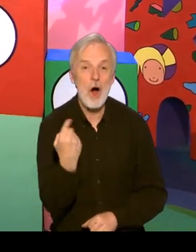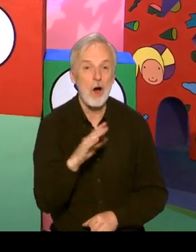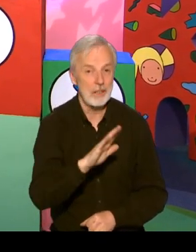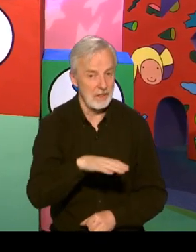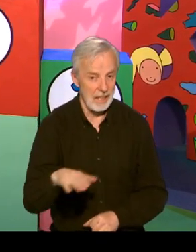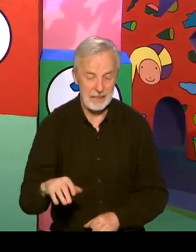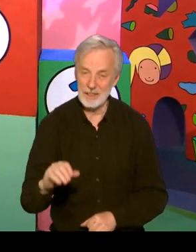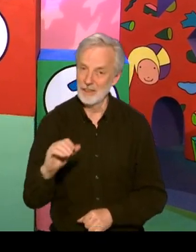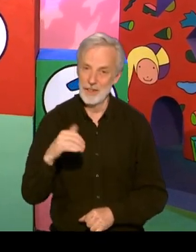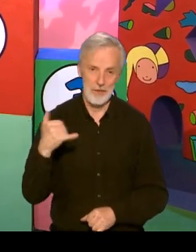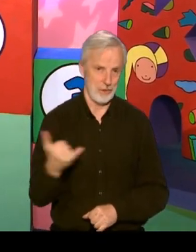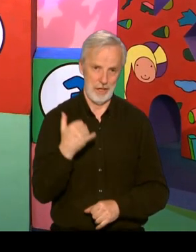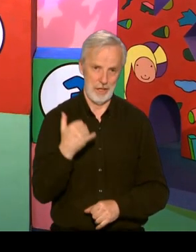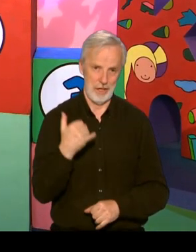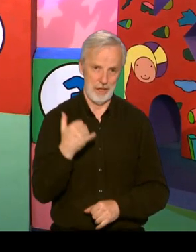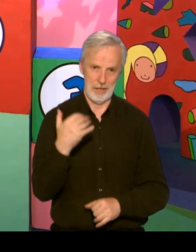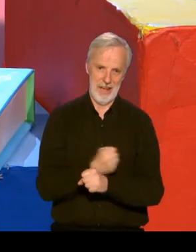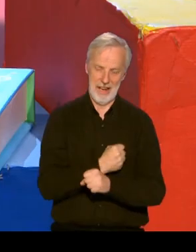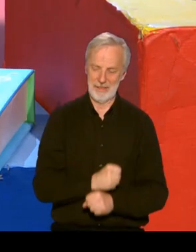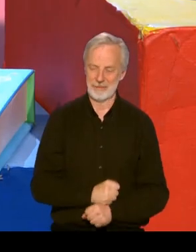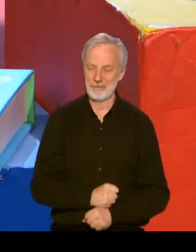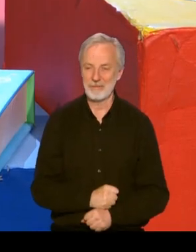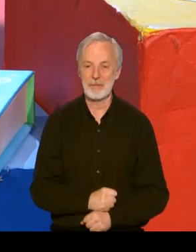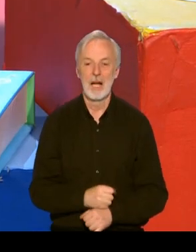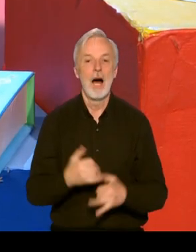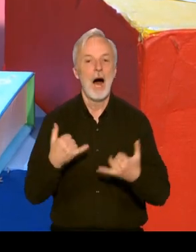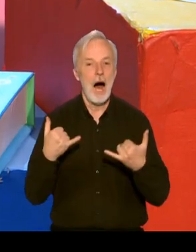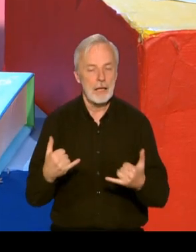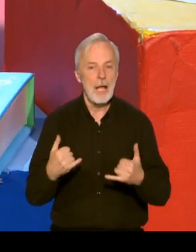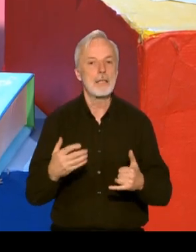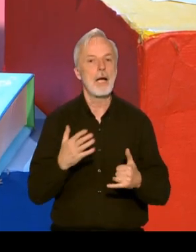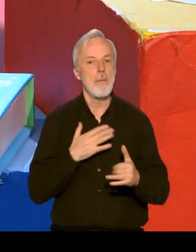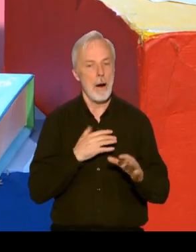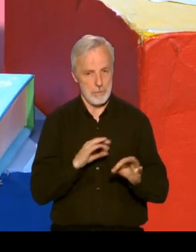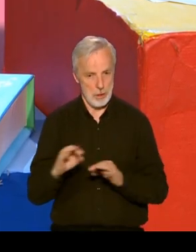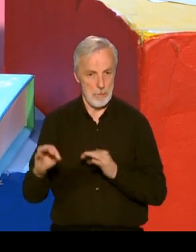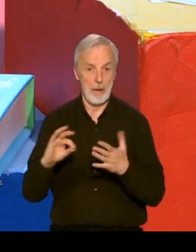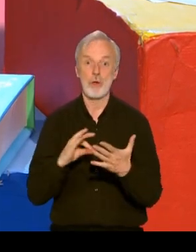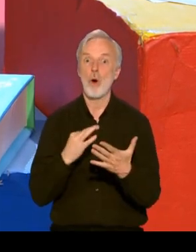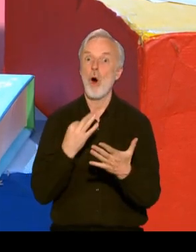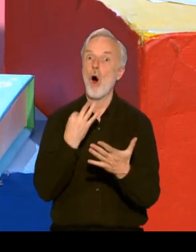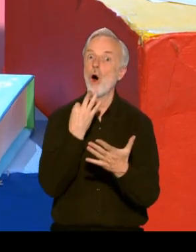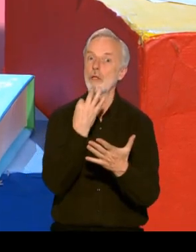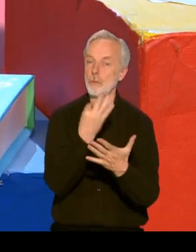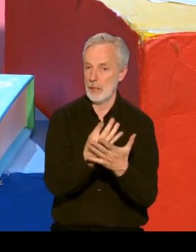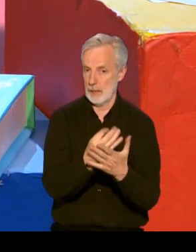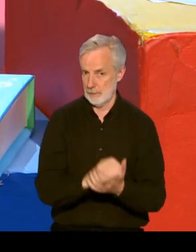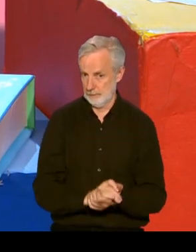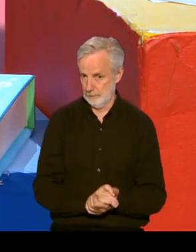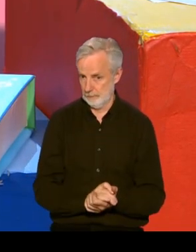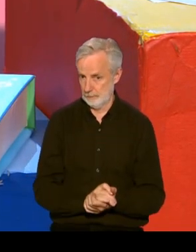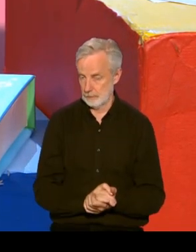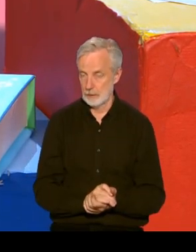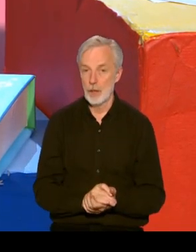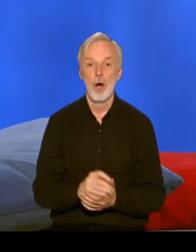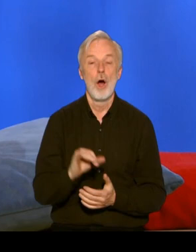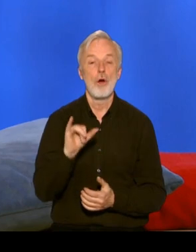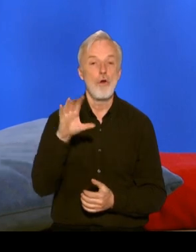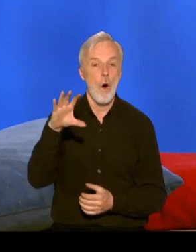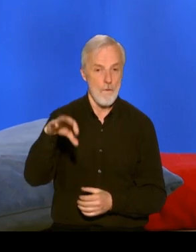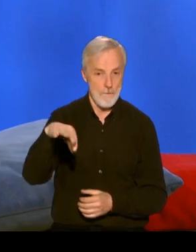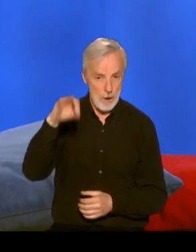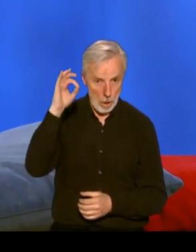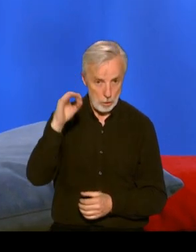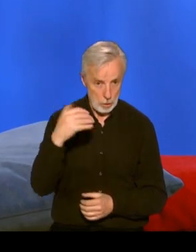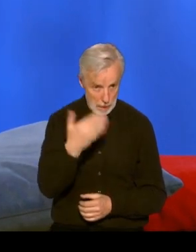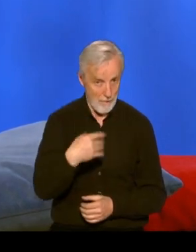vždycky vítězí. A tentokrát na vás čeká krásná odměna. Je, výherce dostane